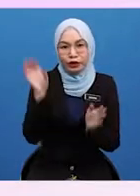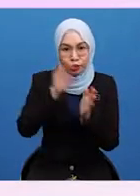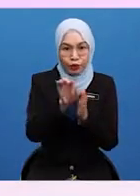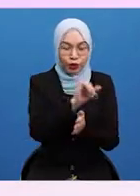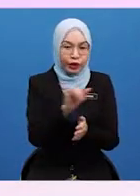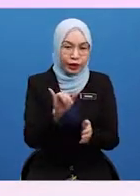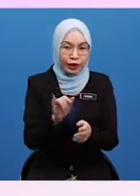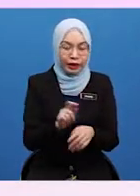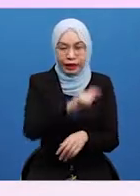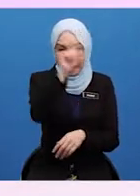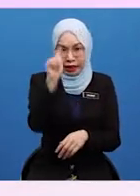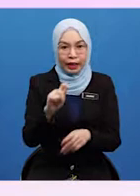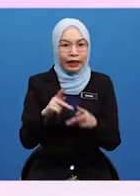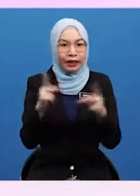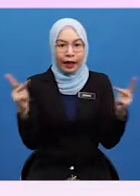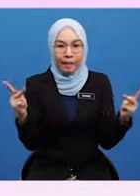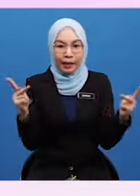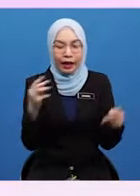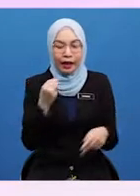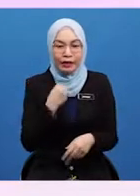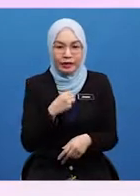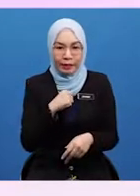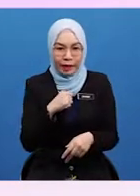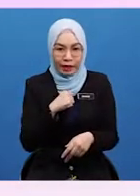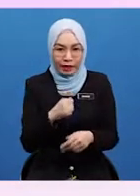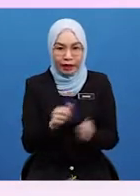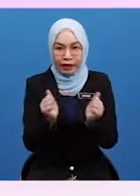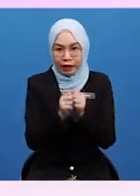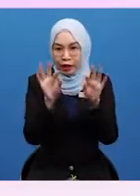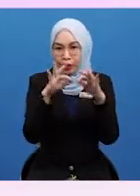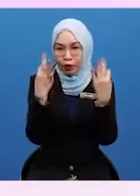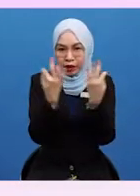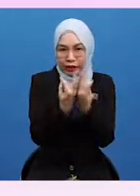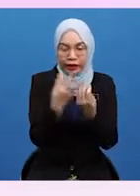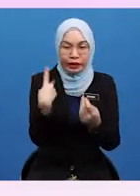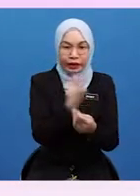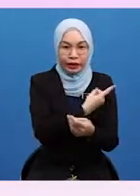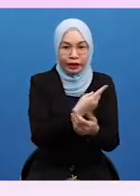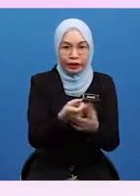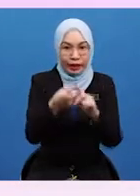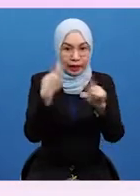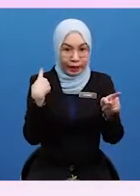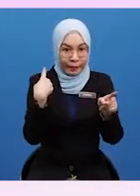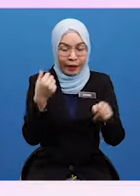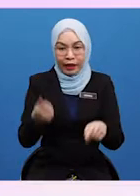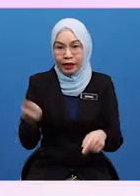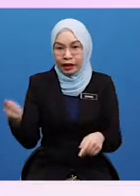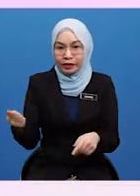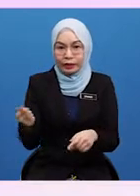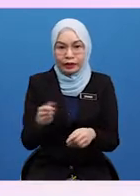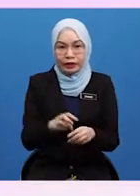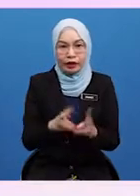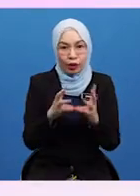masing-masing terutamanya dengan keluarga Ayo kita melalui aplikasi WhatsApp